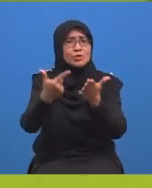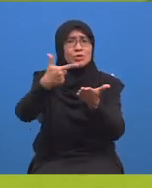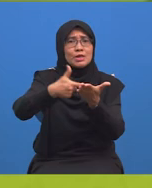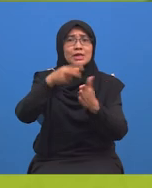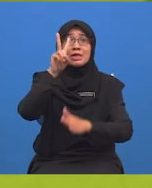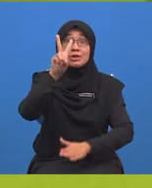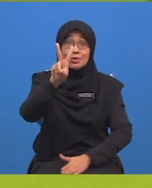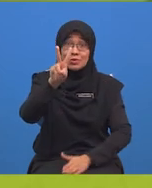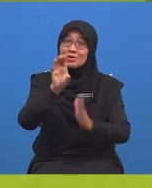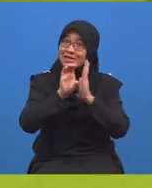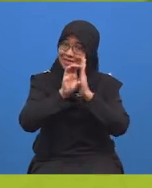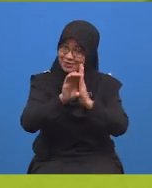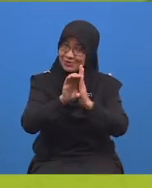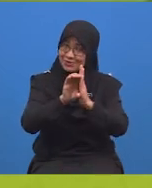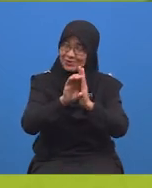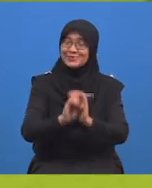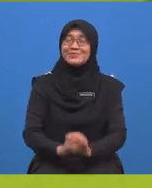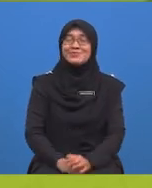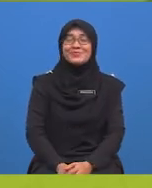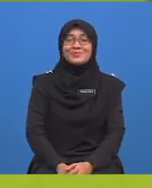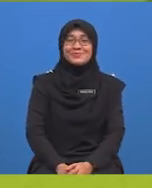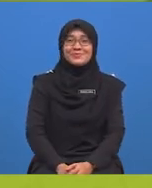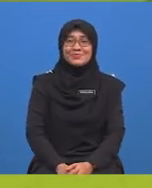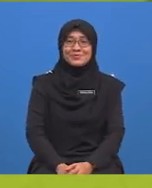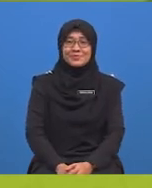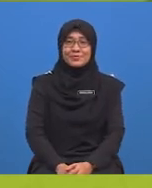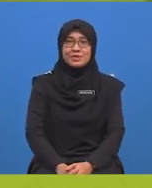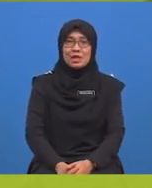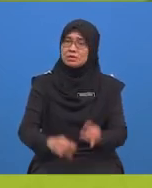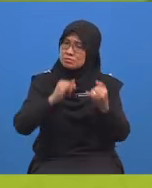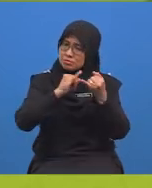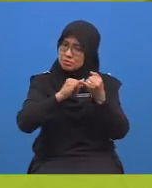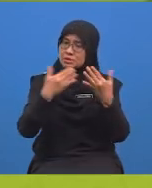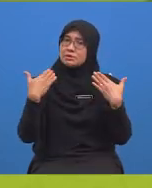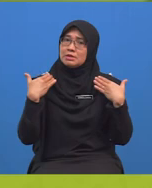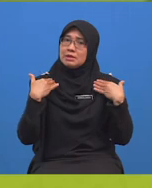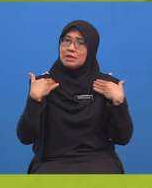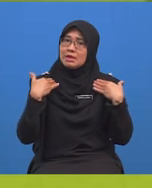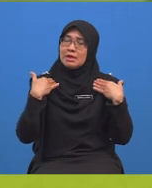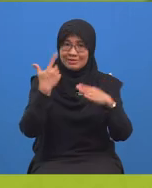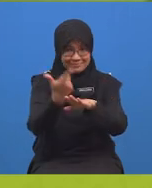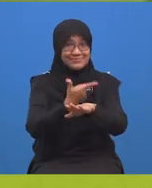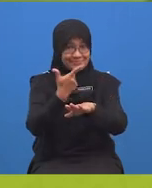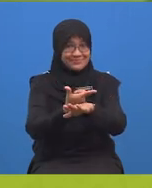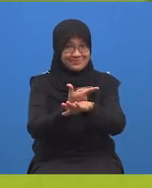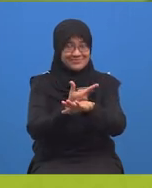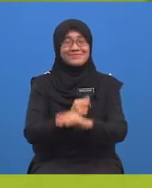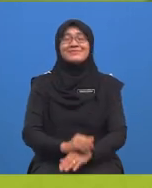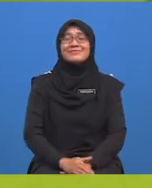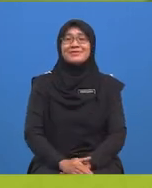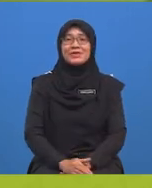dua contoh sebelum kita membuat latihan pengukuhan di akhir pembelajaran nanti.